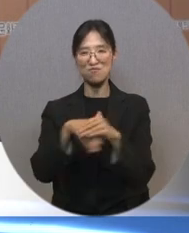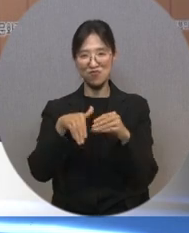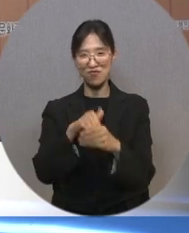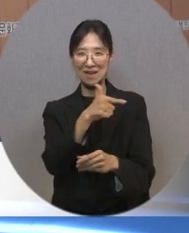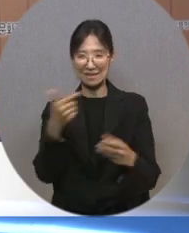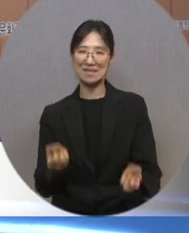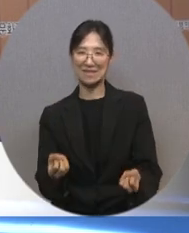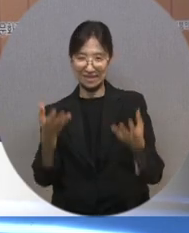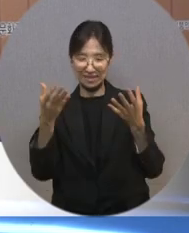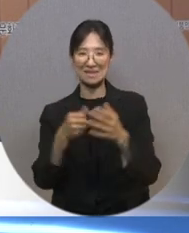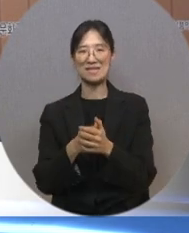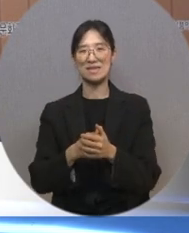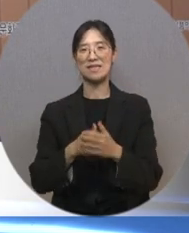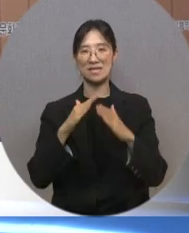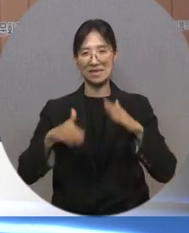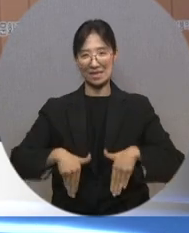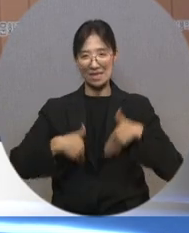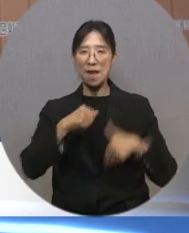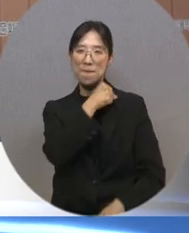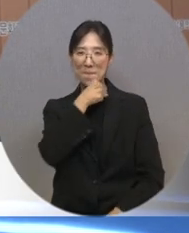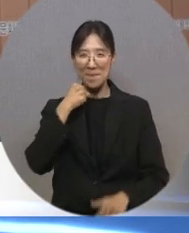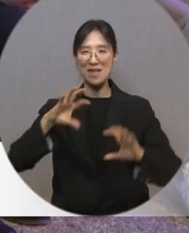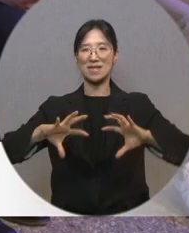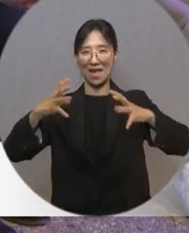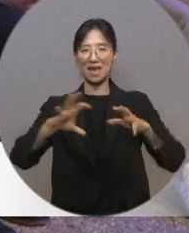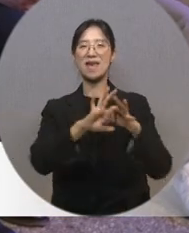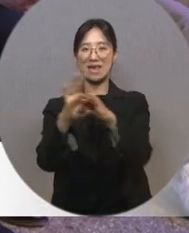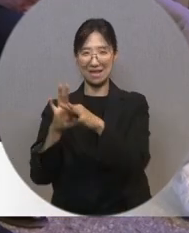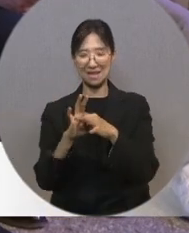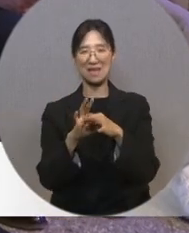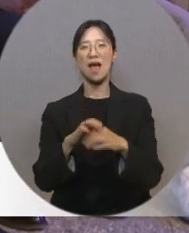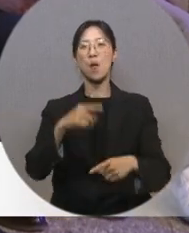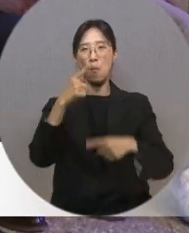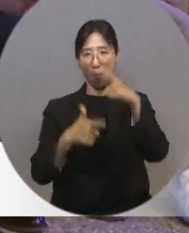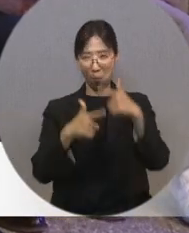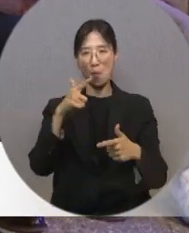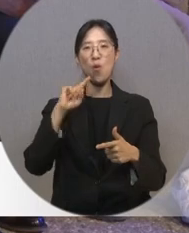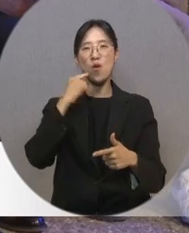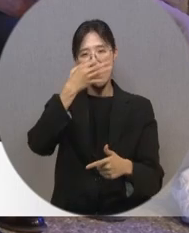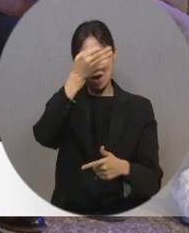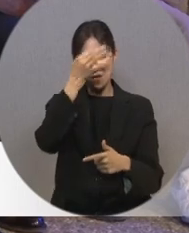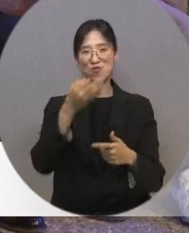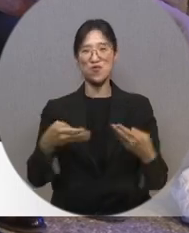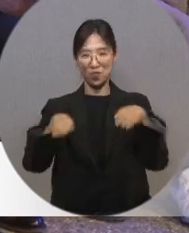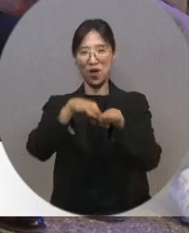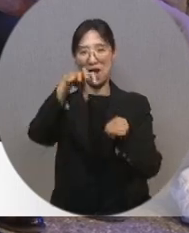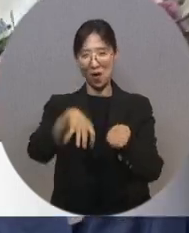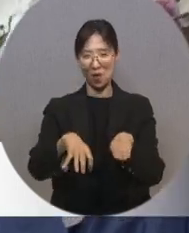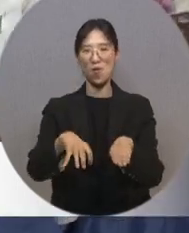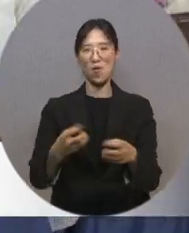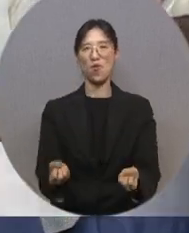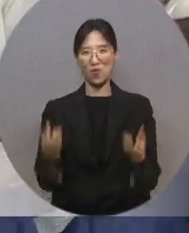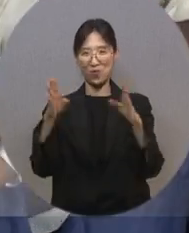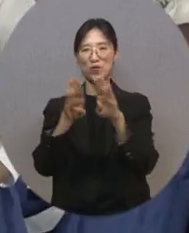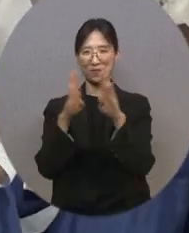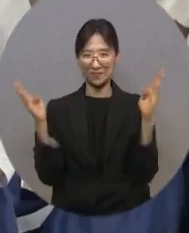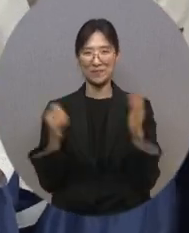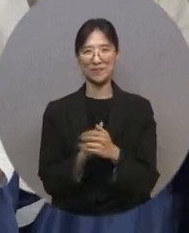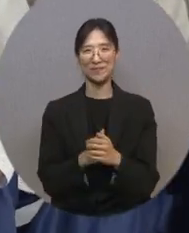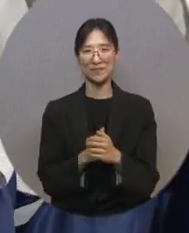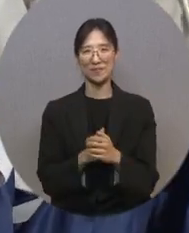맛 세계를 잇다라는 주제로 전남 목포 문화예술회관에서 성황리에 개막했습니다. 남도의